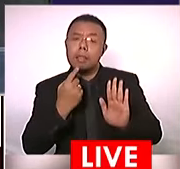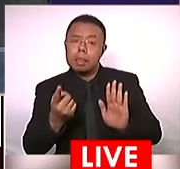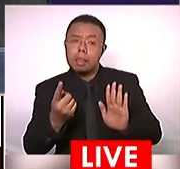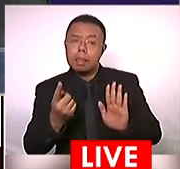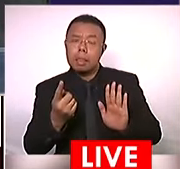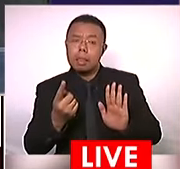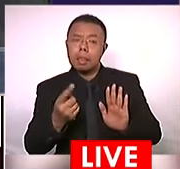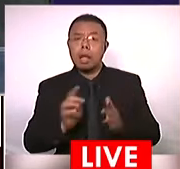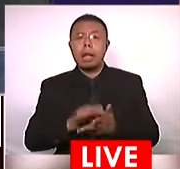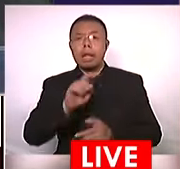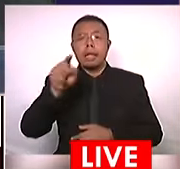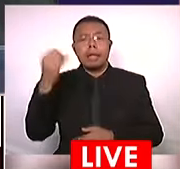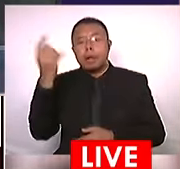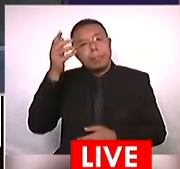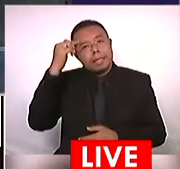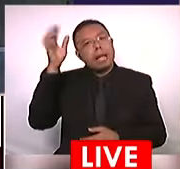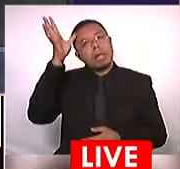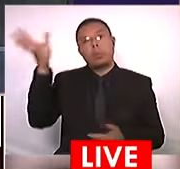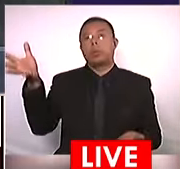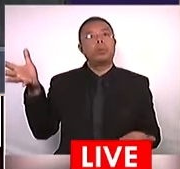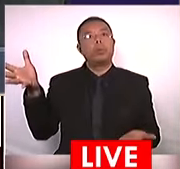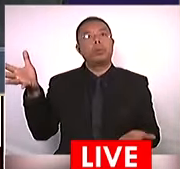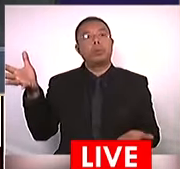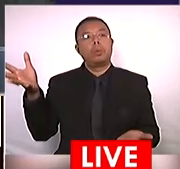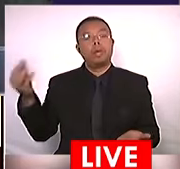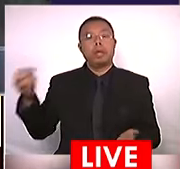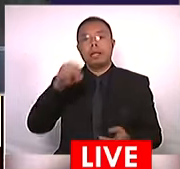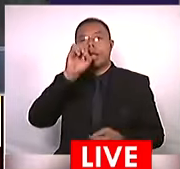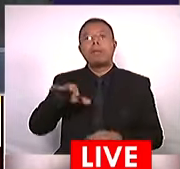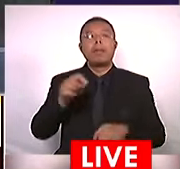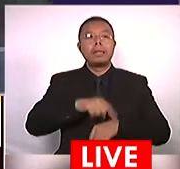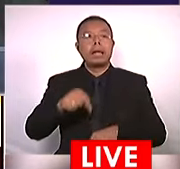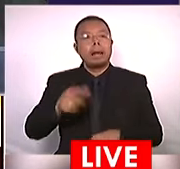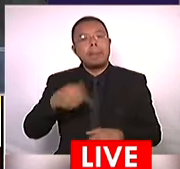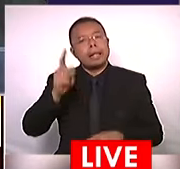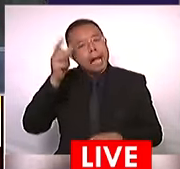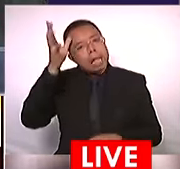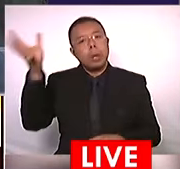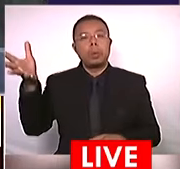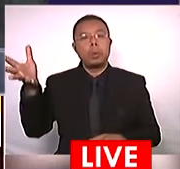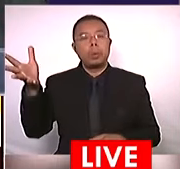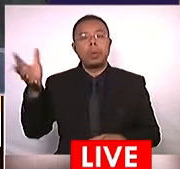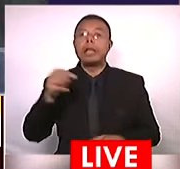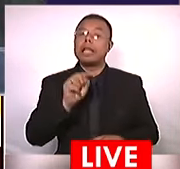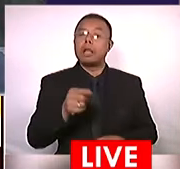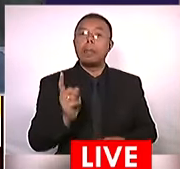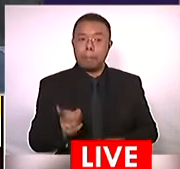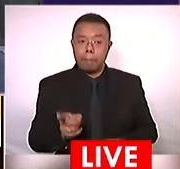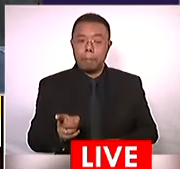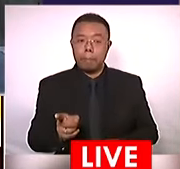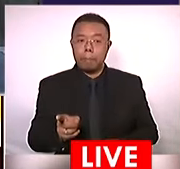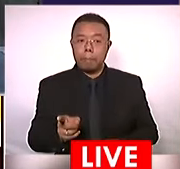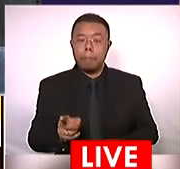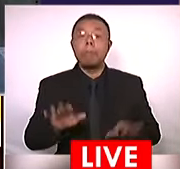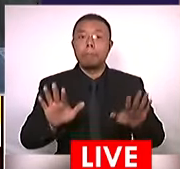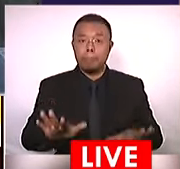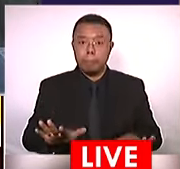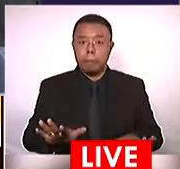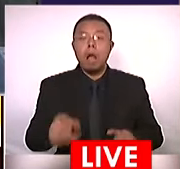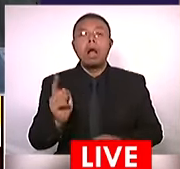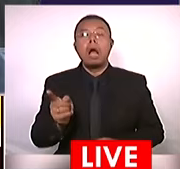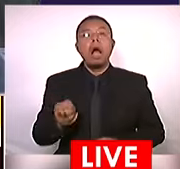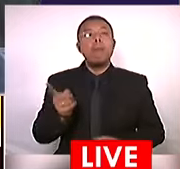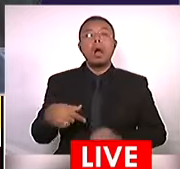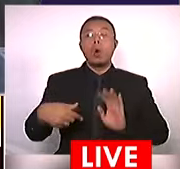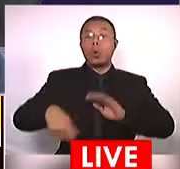antaris nasional Anda pasti tidak tahu jawab sekarang Coba kalau pasti gak tahu karena Harap tenang